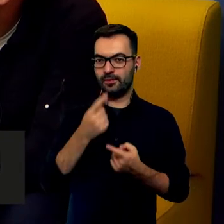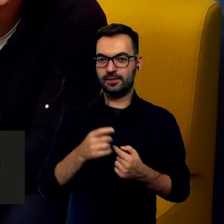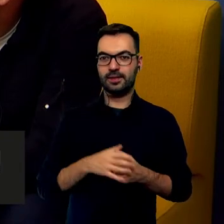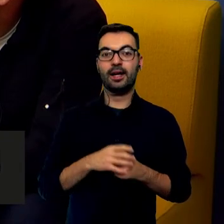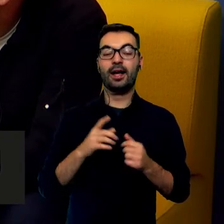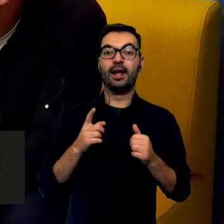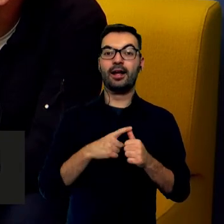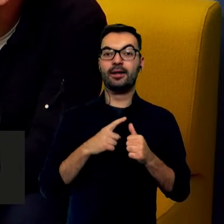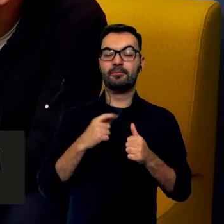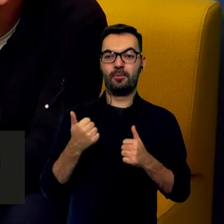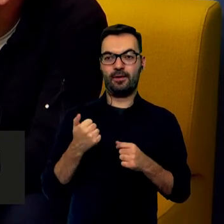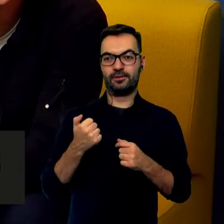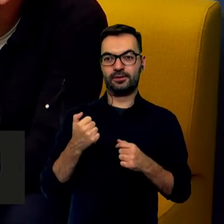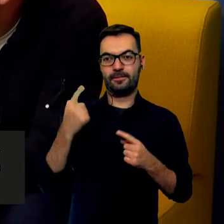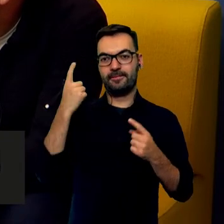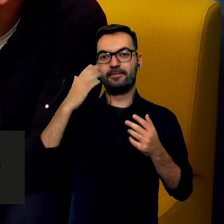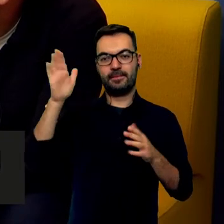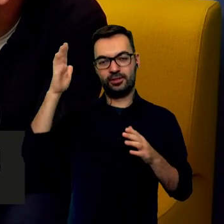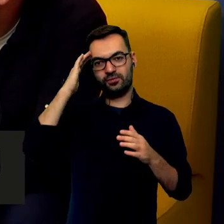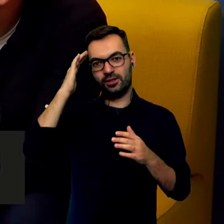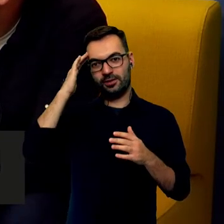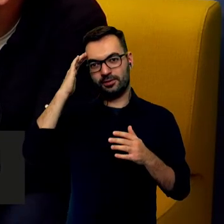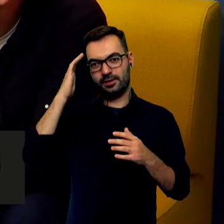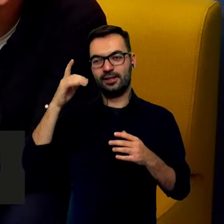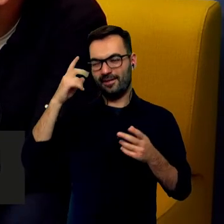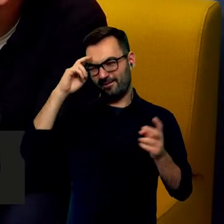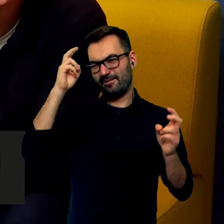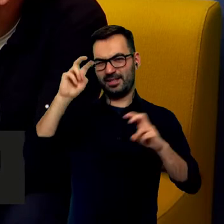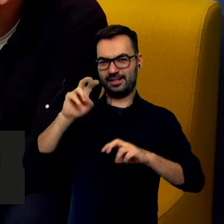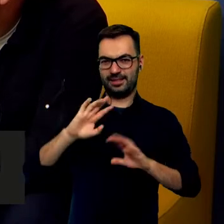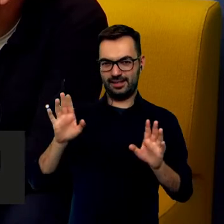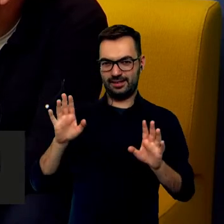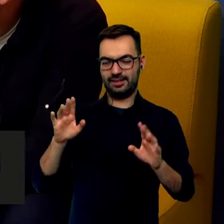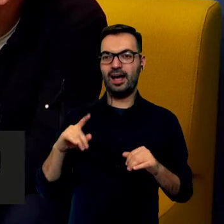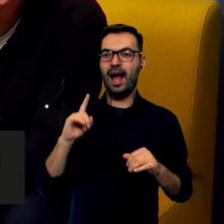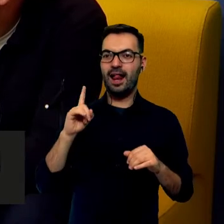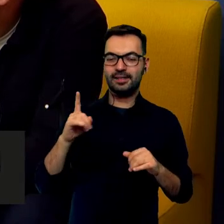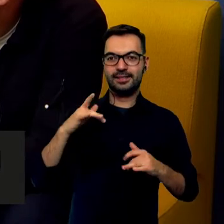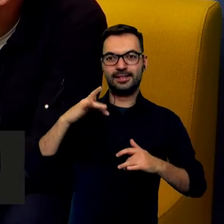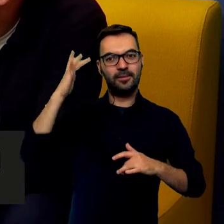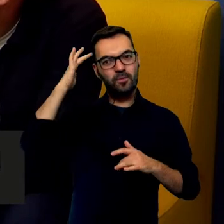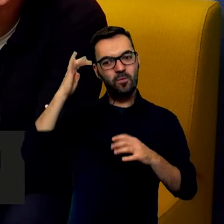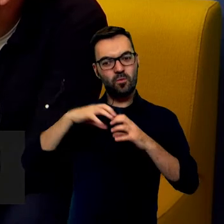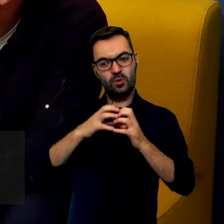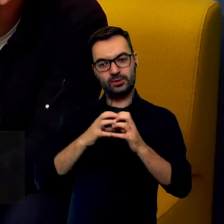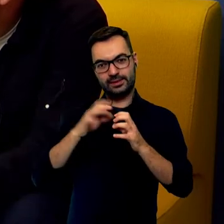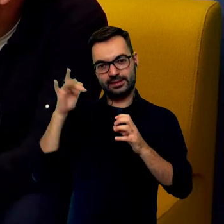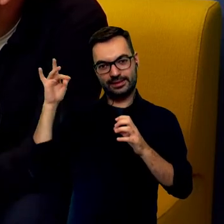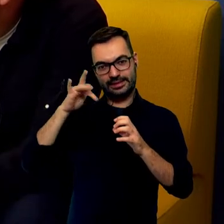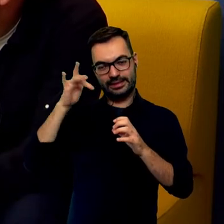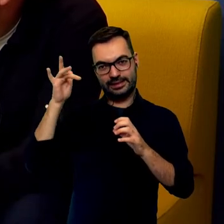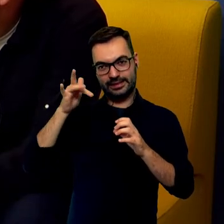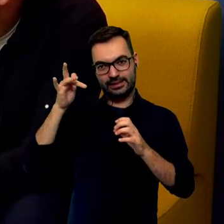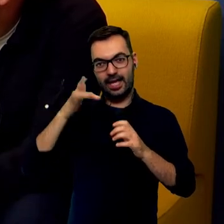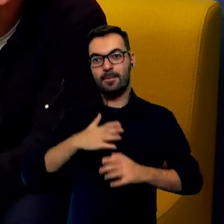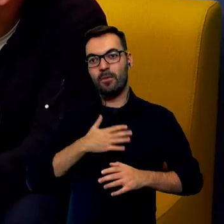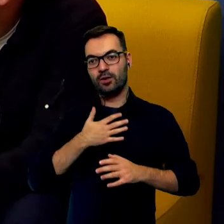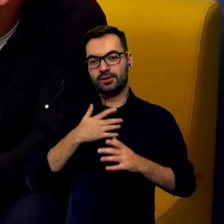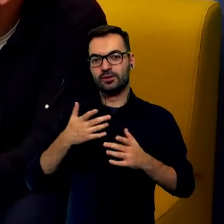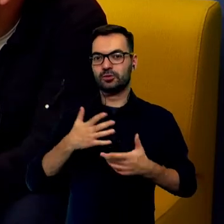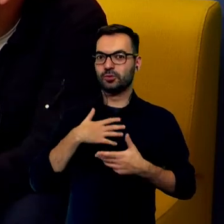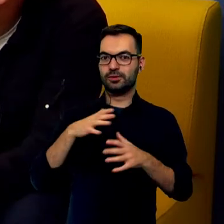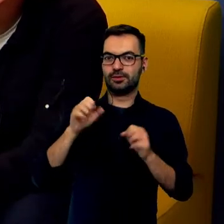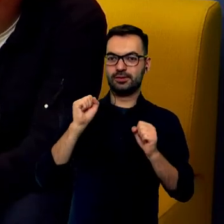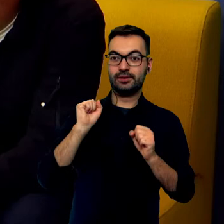jednej strony masz świadomość tego, że jest to fikcja, a jakaś część twojego mózgu, czyli ta emocjonalna,